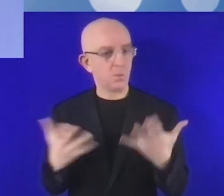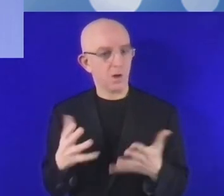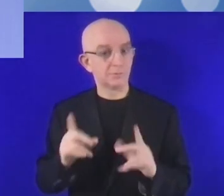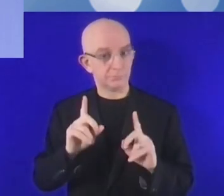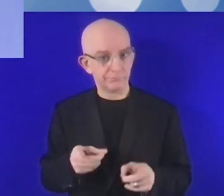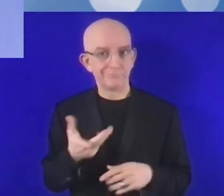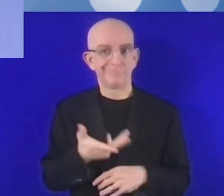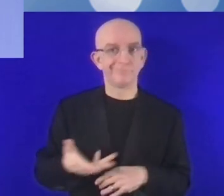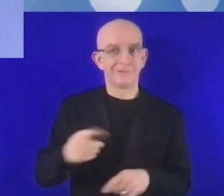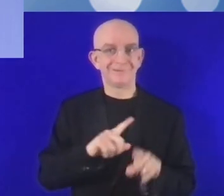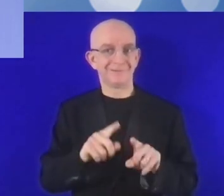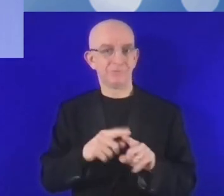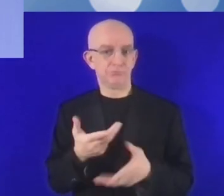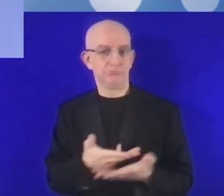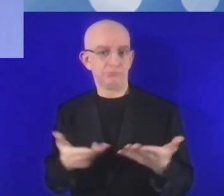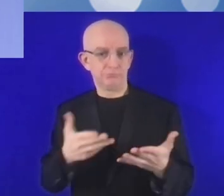已经，